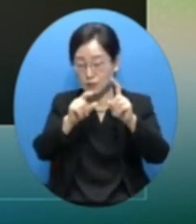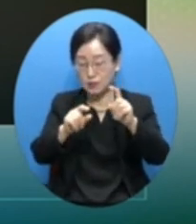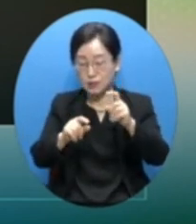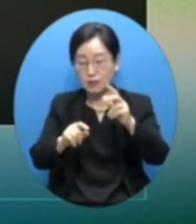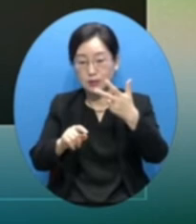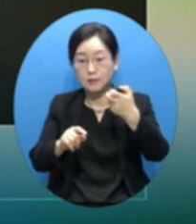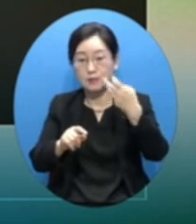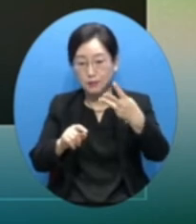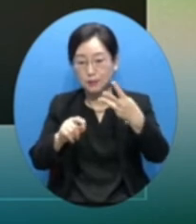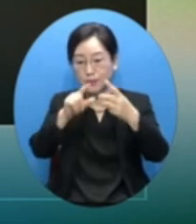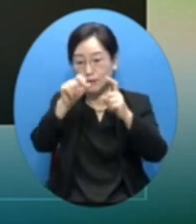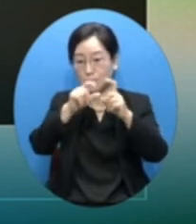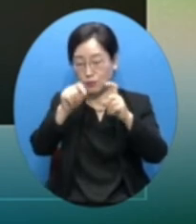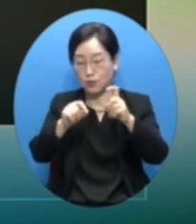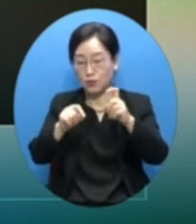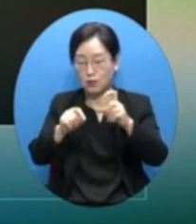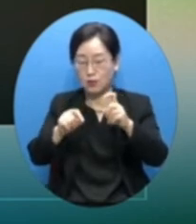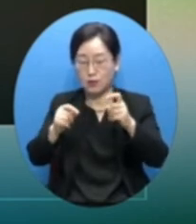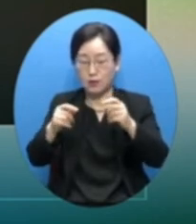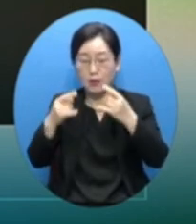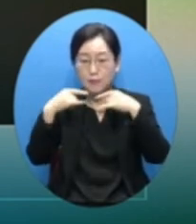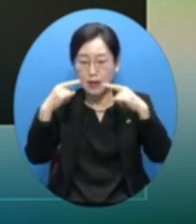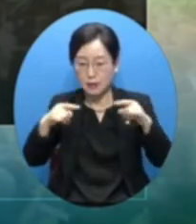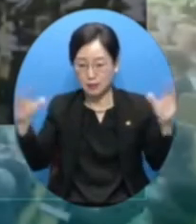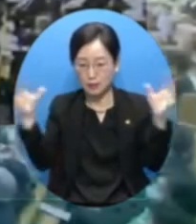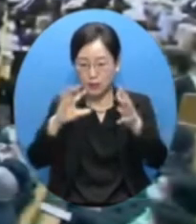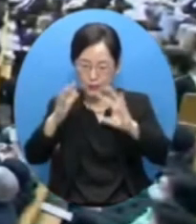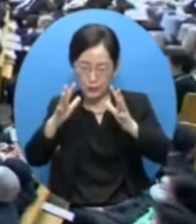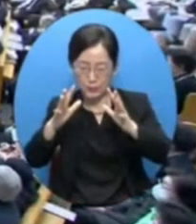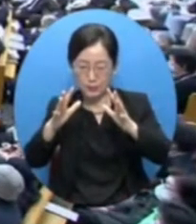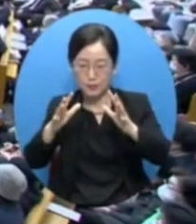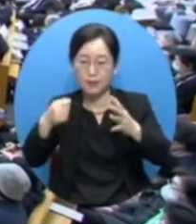평화협정으로 전쟁을 멈추고 휴전에 들어갔습니다.